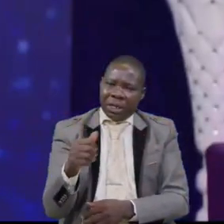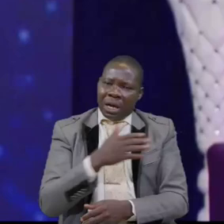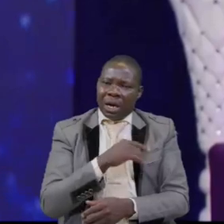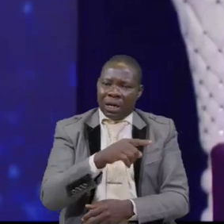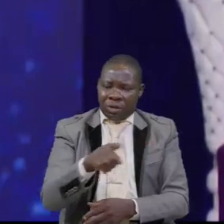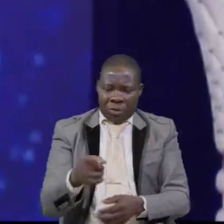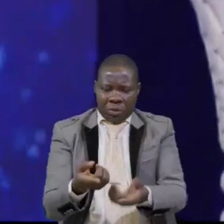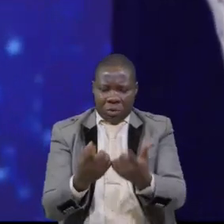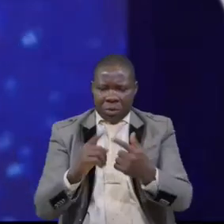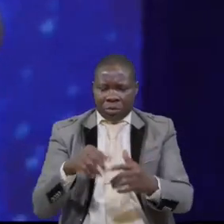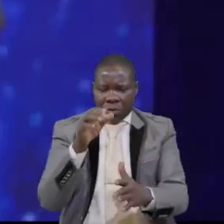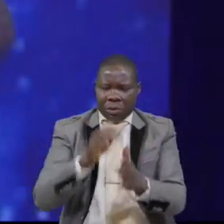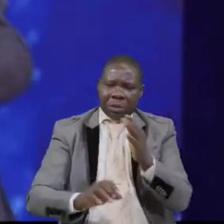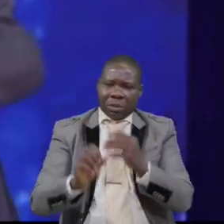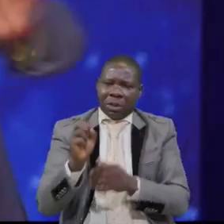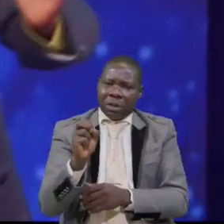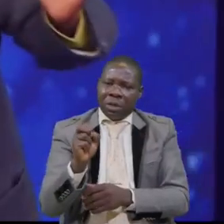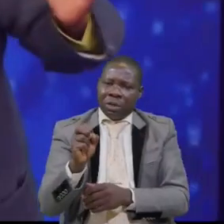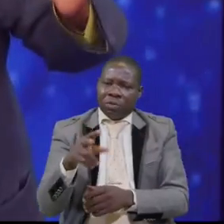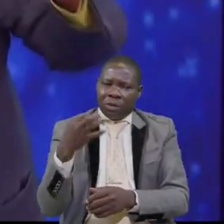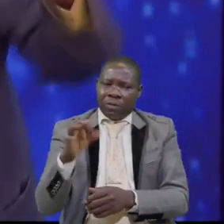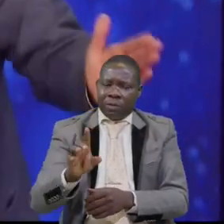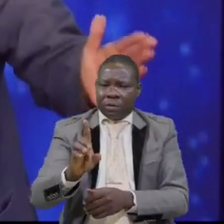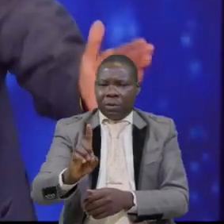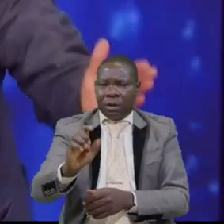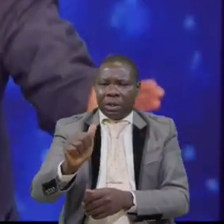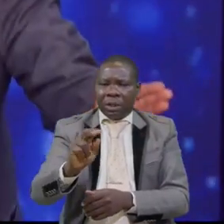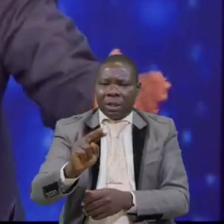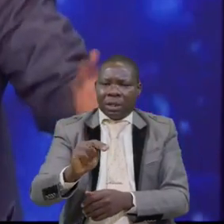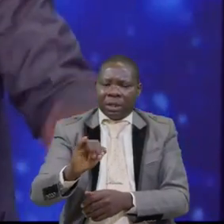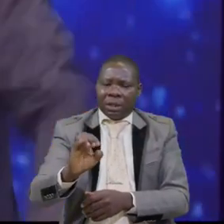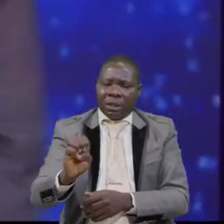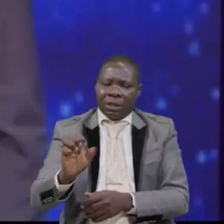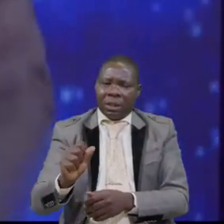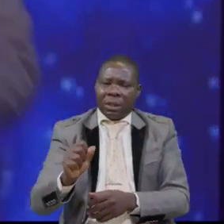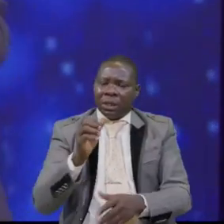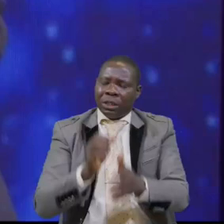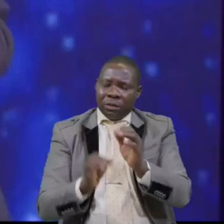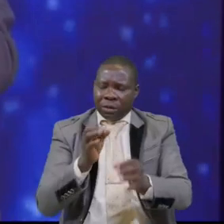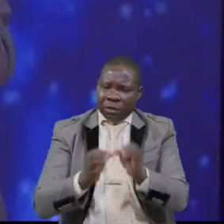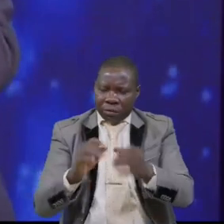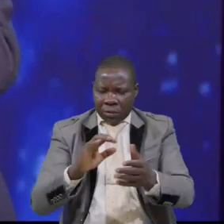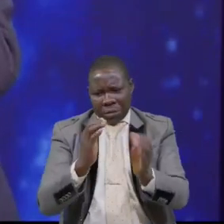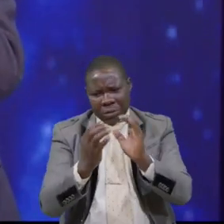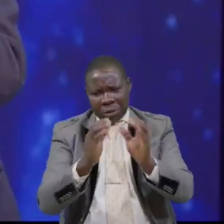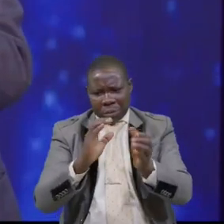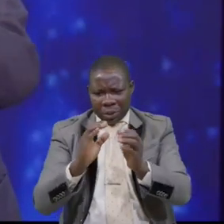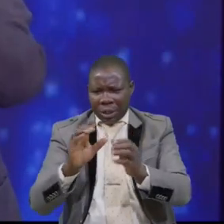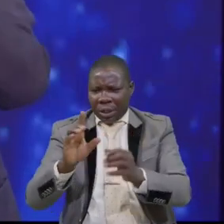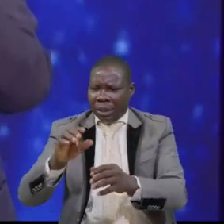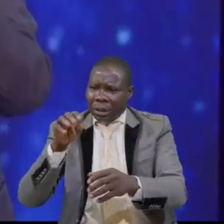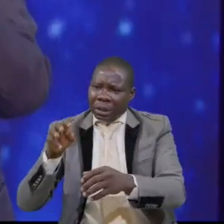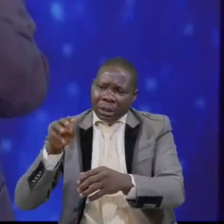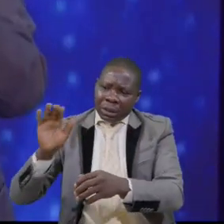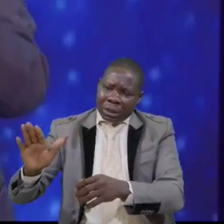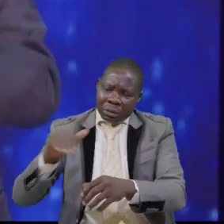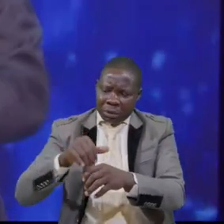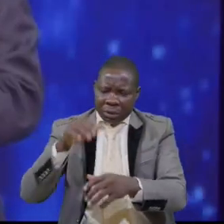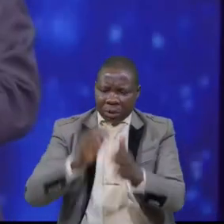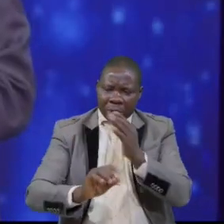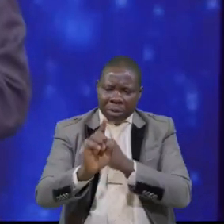au chapitre 12. Si vous comparez Daniel du chapitre 1 au chapitre